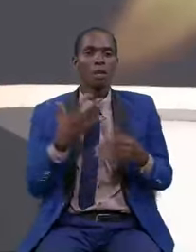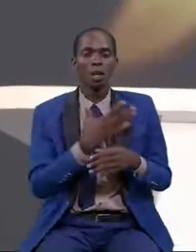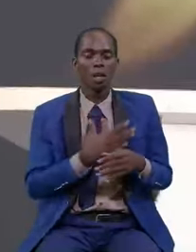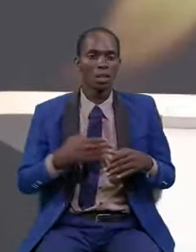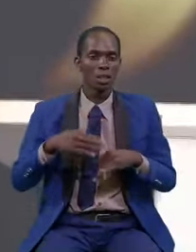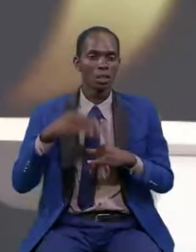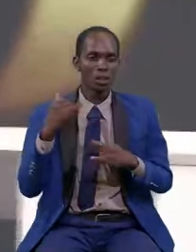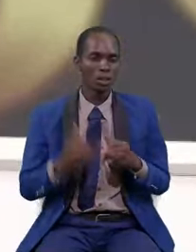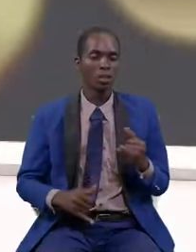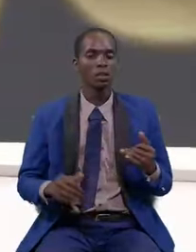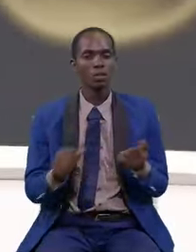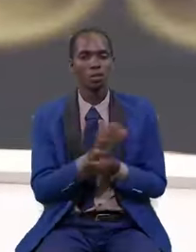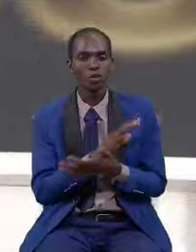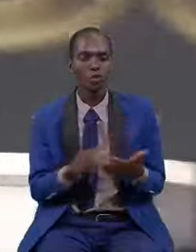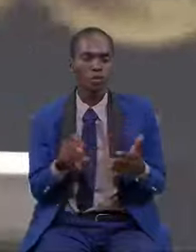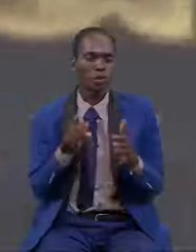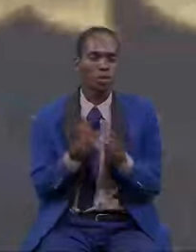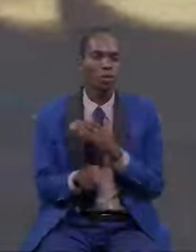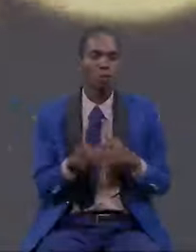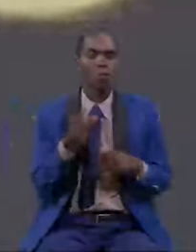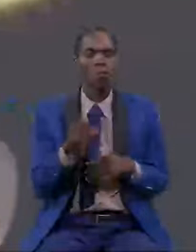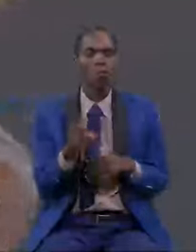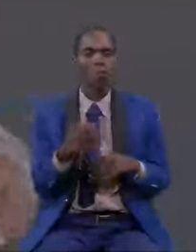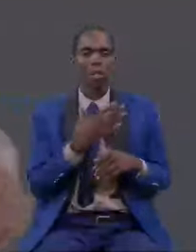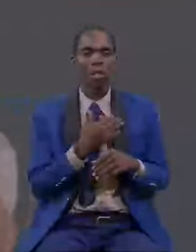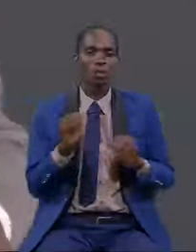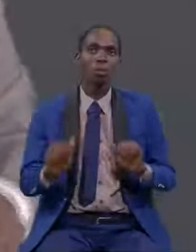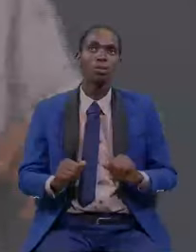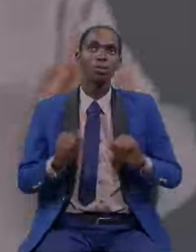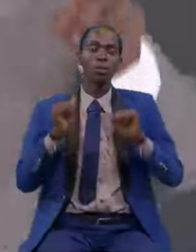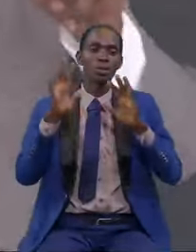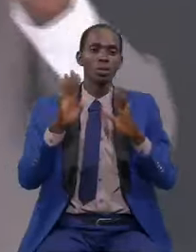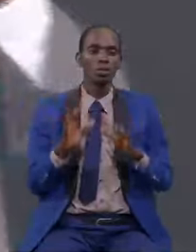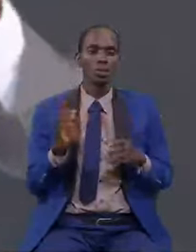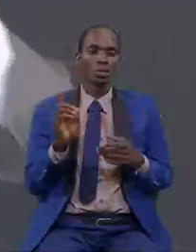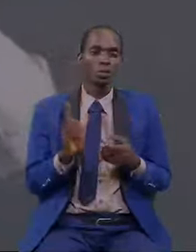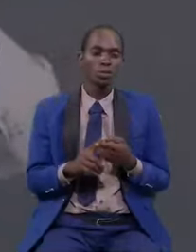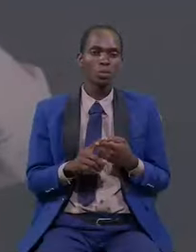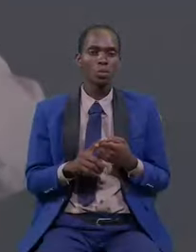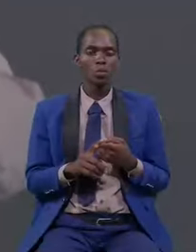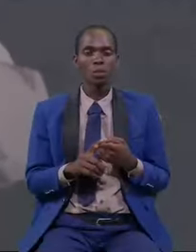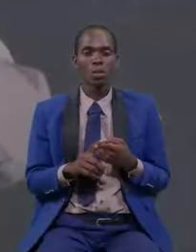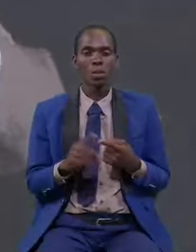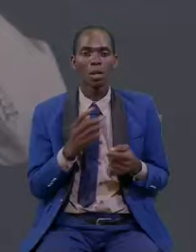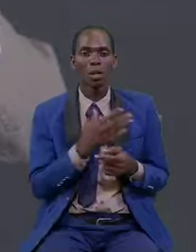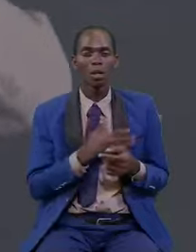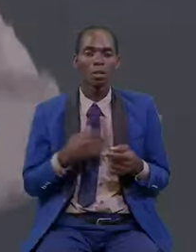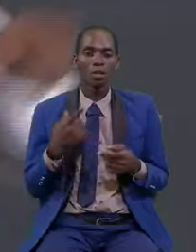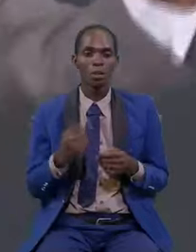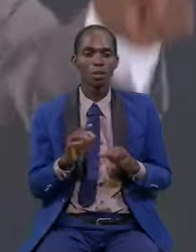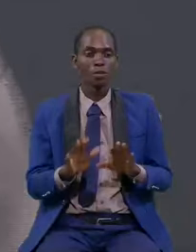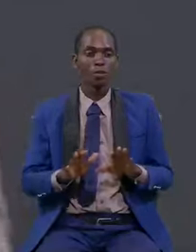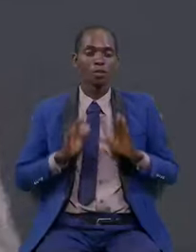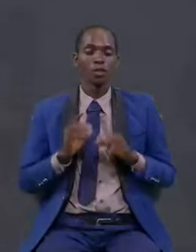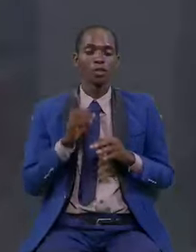tuer littéralement et va vous vendre aux Philistins, vous avez cette crainte et la peur que vous avez